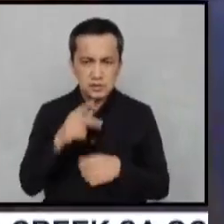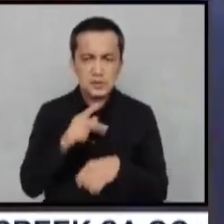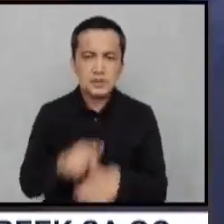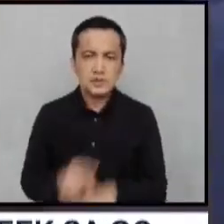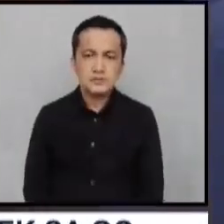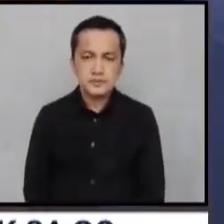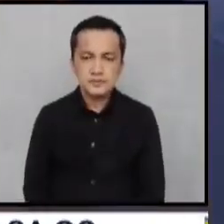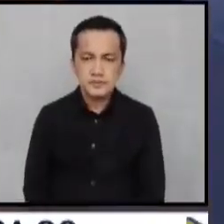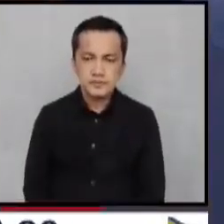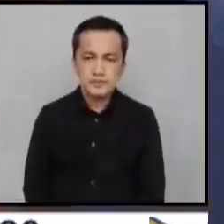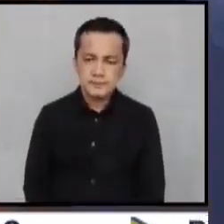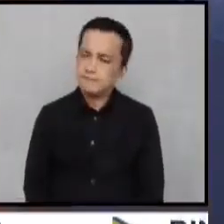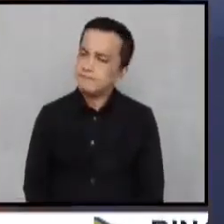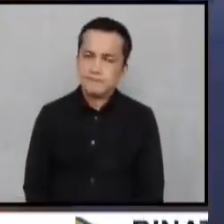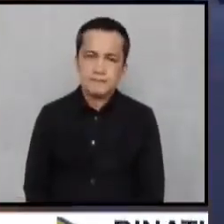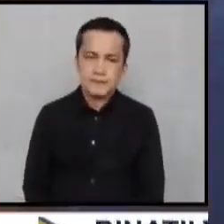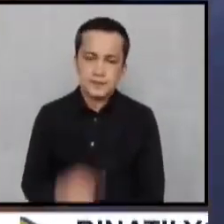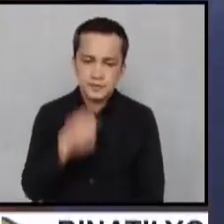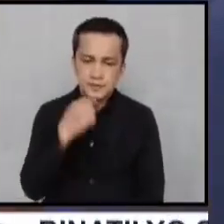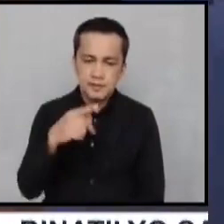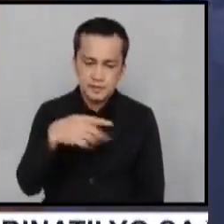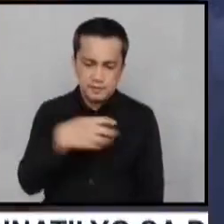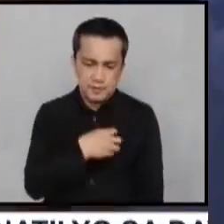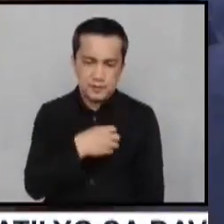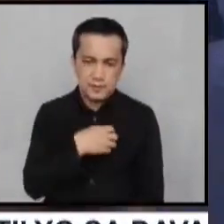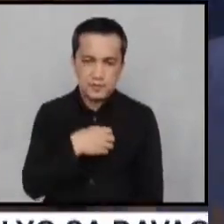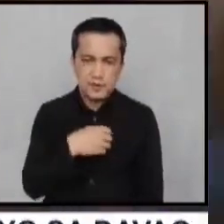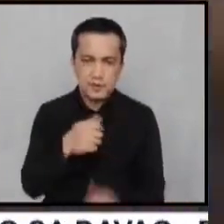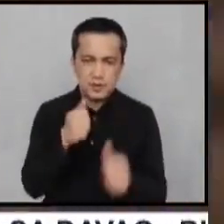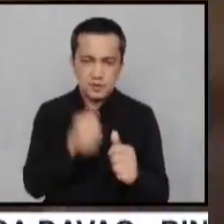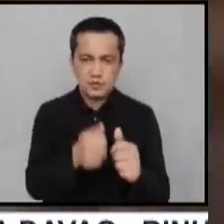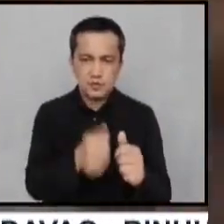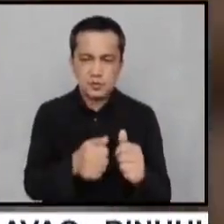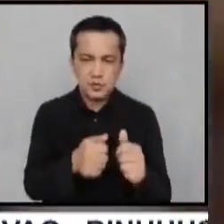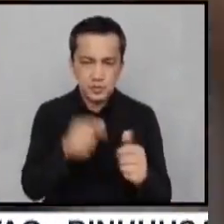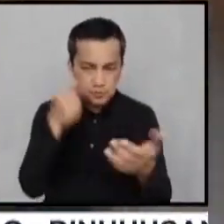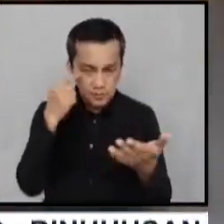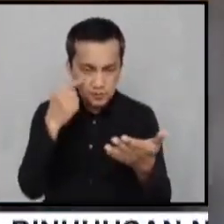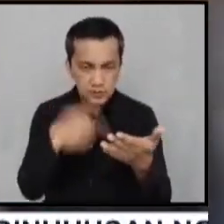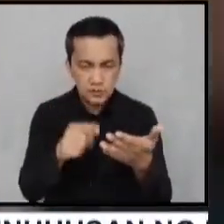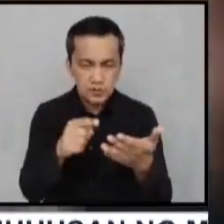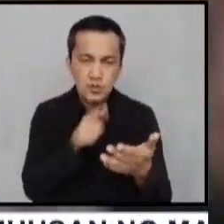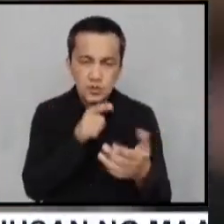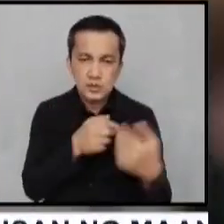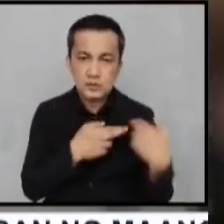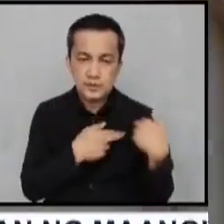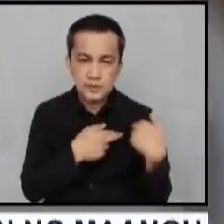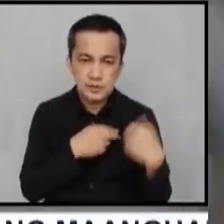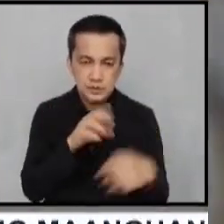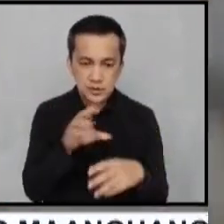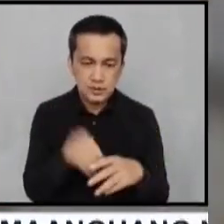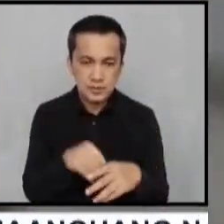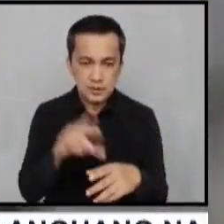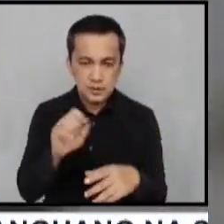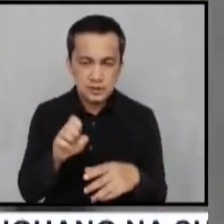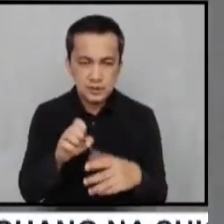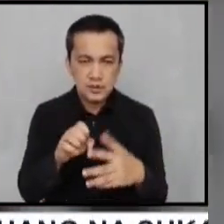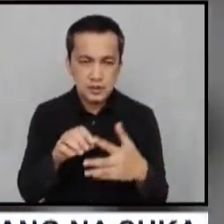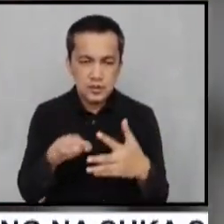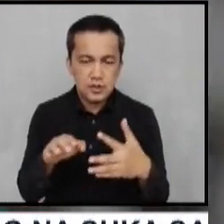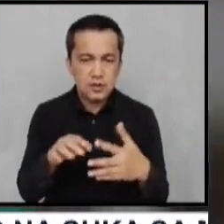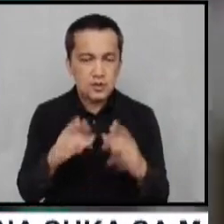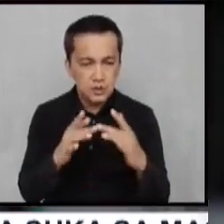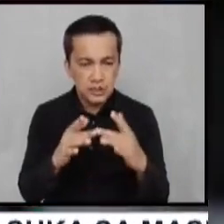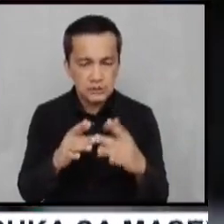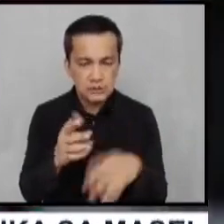sa PNP, patuloy ang pagtukoy sa mga nasa likod ng pananakot. Kabilang sa isa sa pangkaso ang online harassment, grave